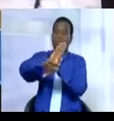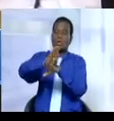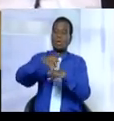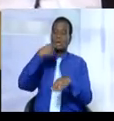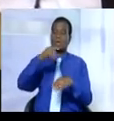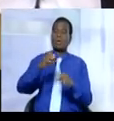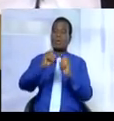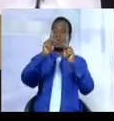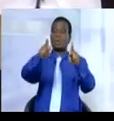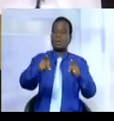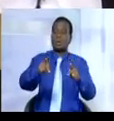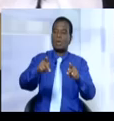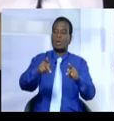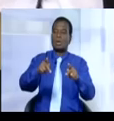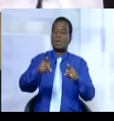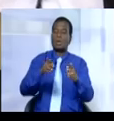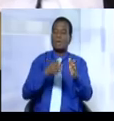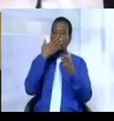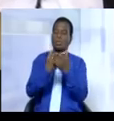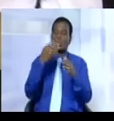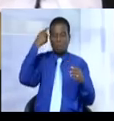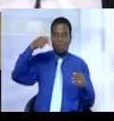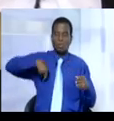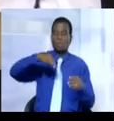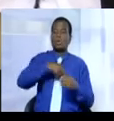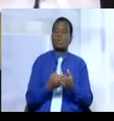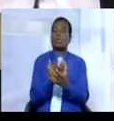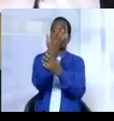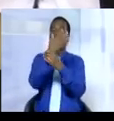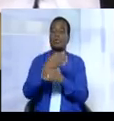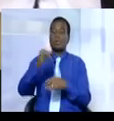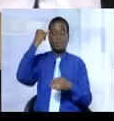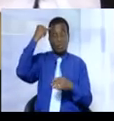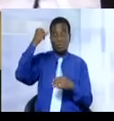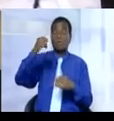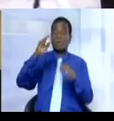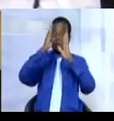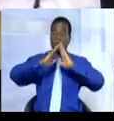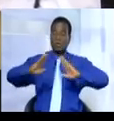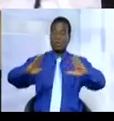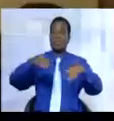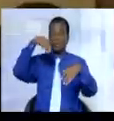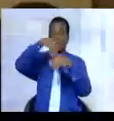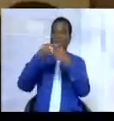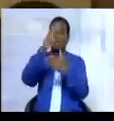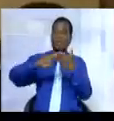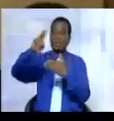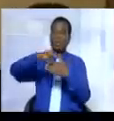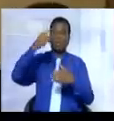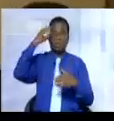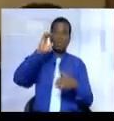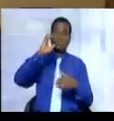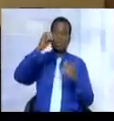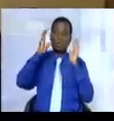est opportun ou bien intéressant pour nous de promouvoir les idéaux de paix en milieu universitaire. Pour le